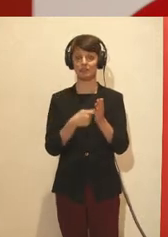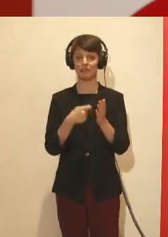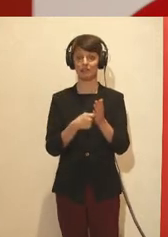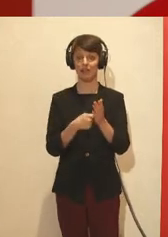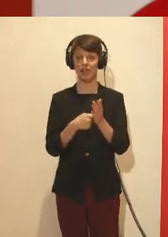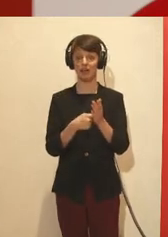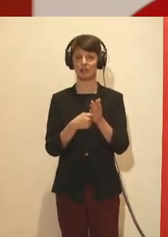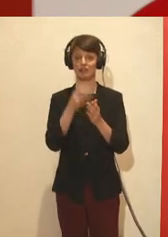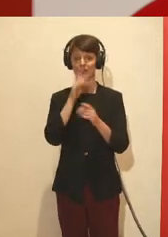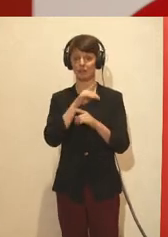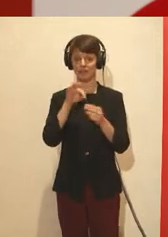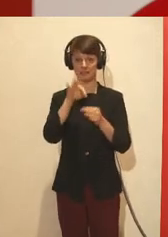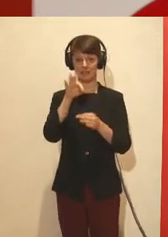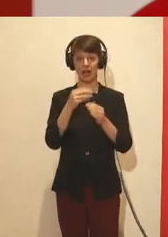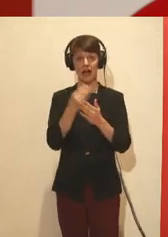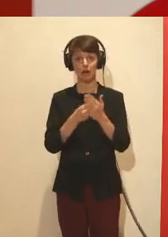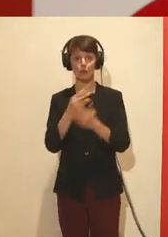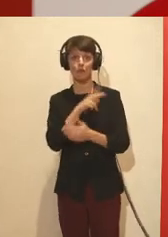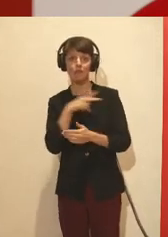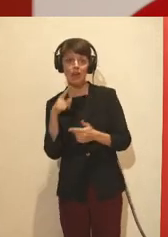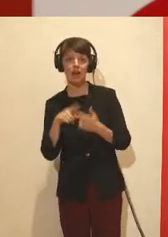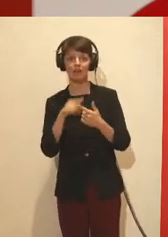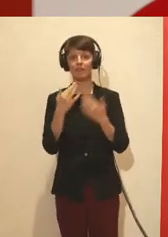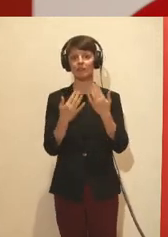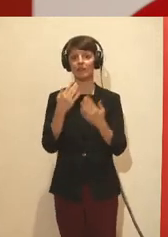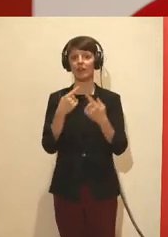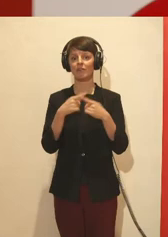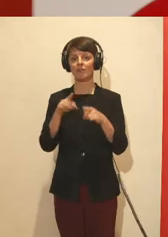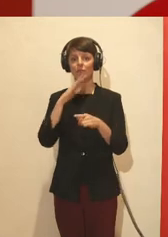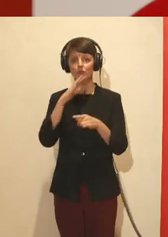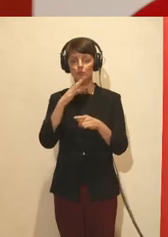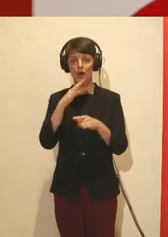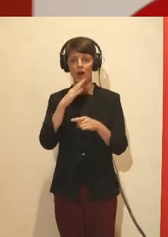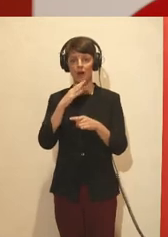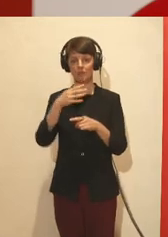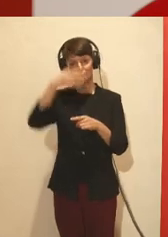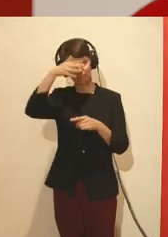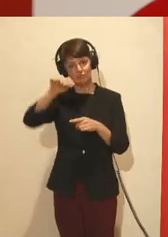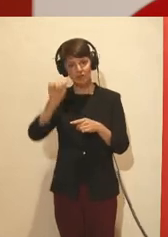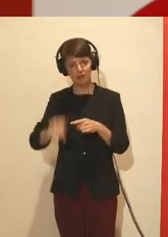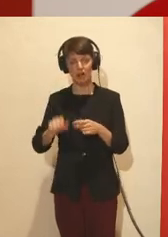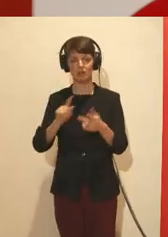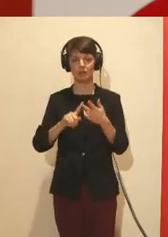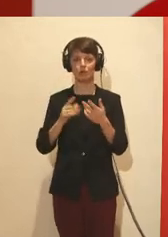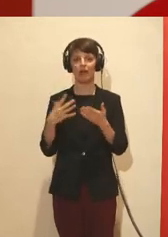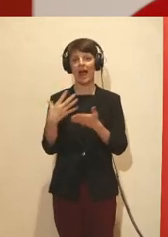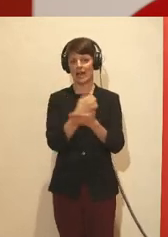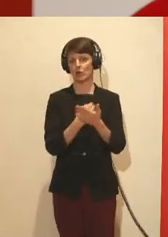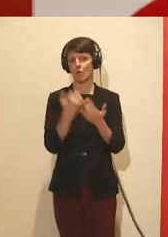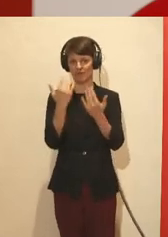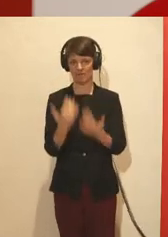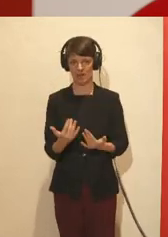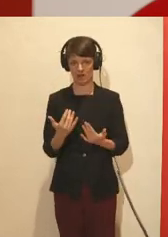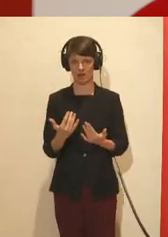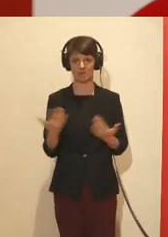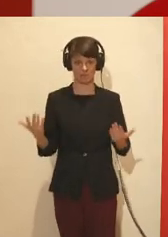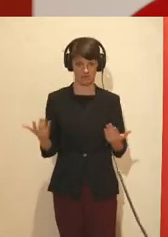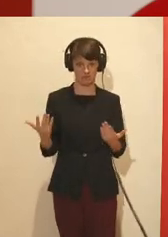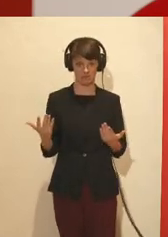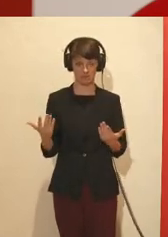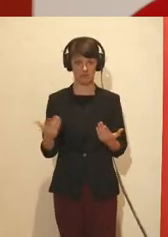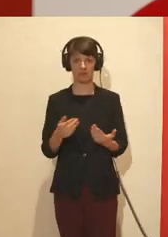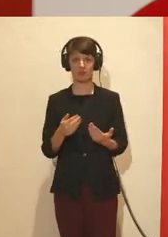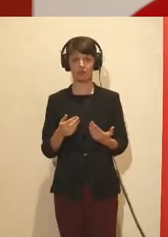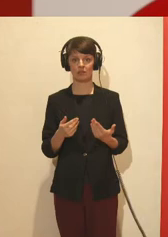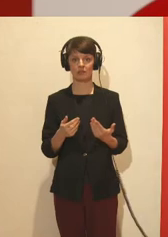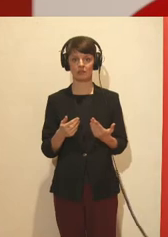danach bemessen wird wie lange die ausbildung war wie viele fremdsprachen man spricht und gewissermaßen welches einkommen mehr hat man hat gelingt es